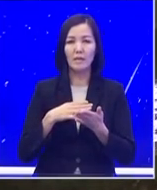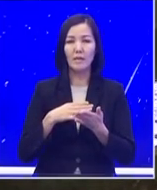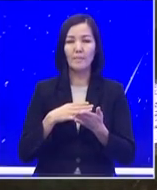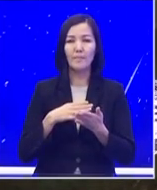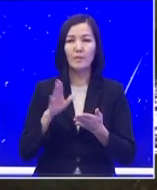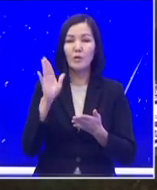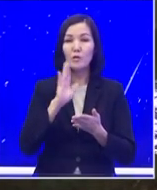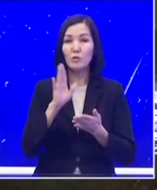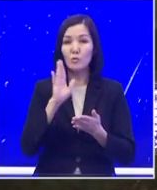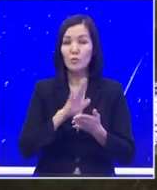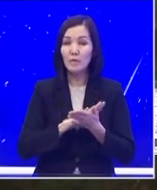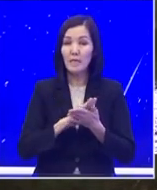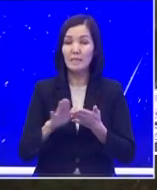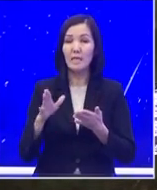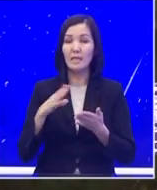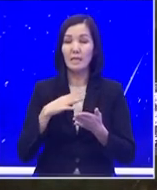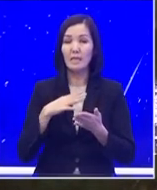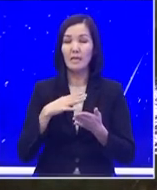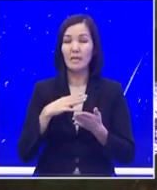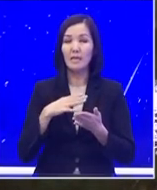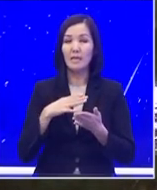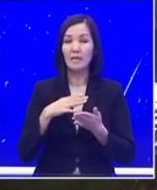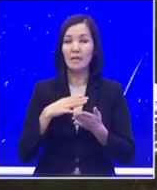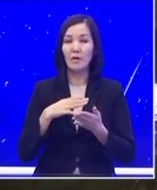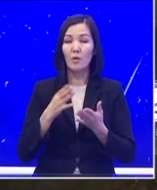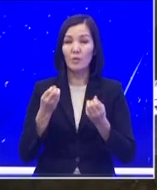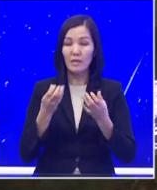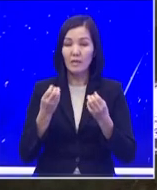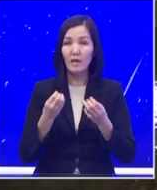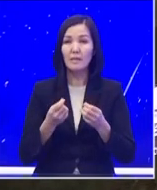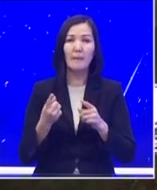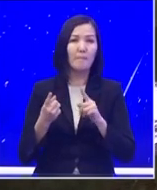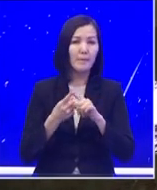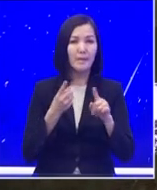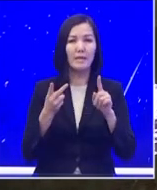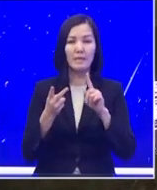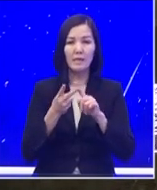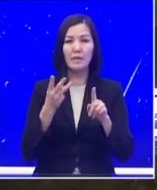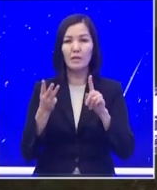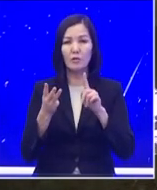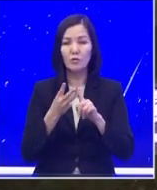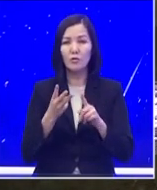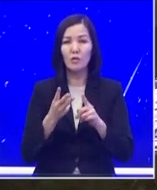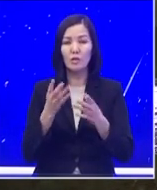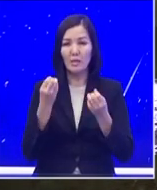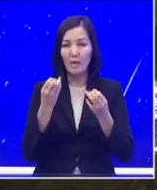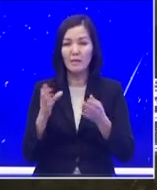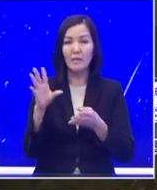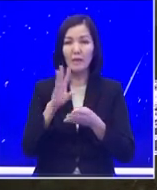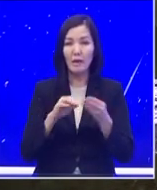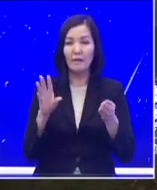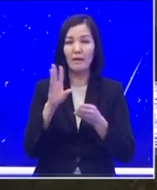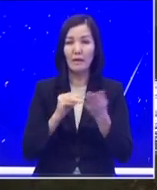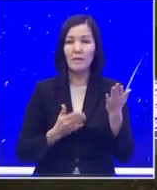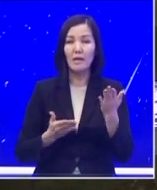смеситель арқылы бетонный фильтрларға өтеді. Бетонный фильтрдің ішінде шебенменен